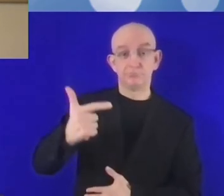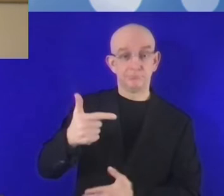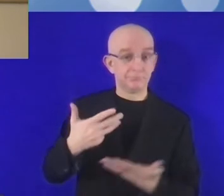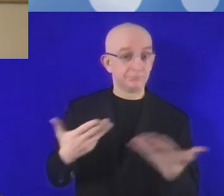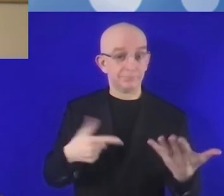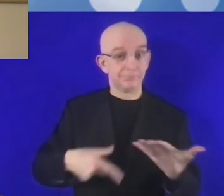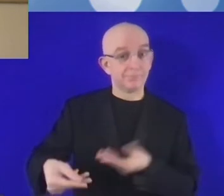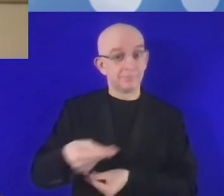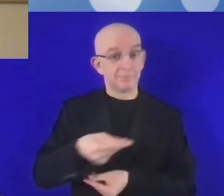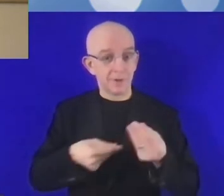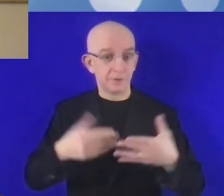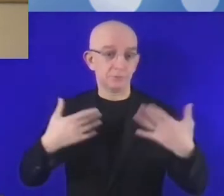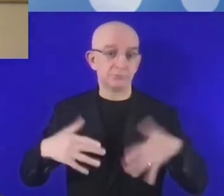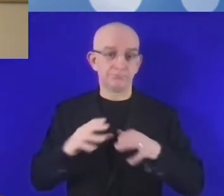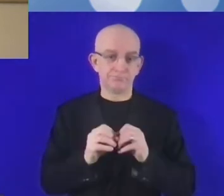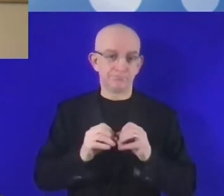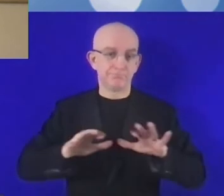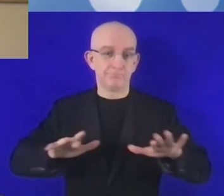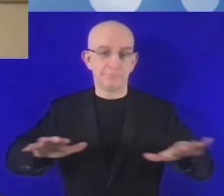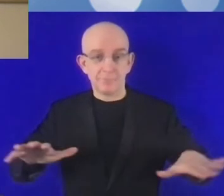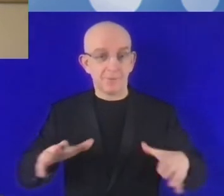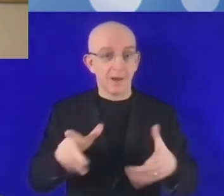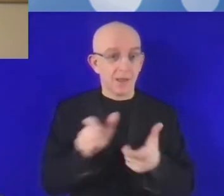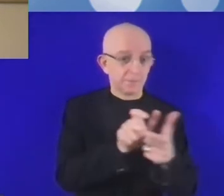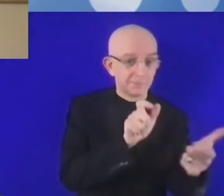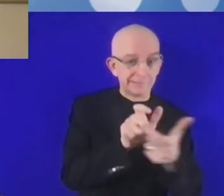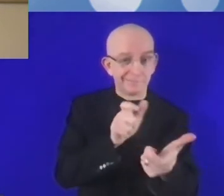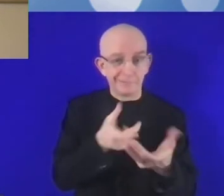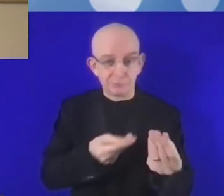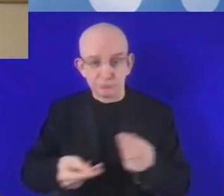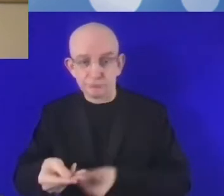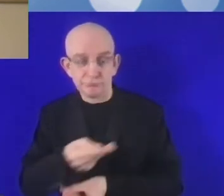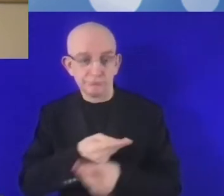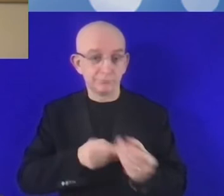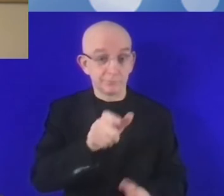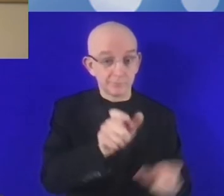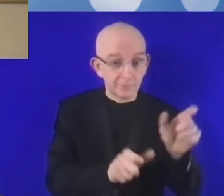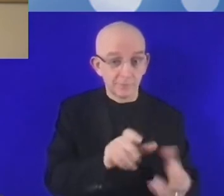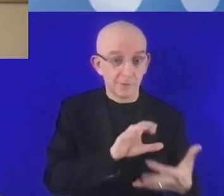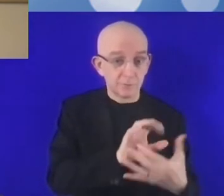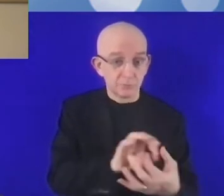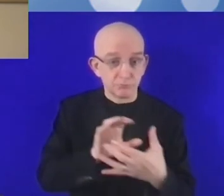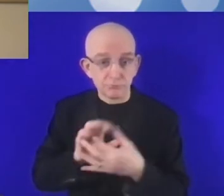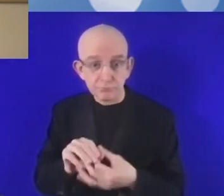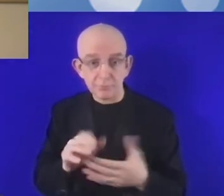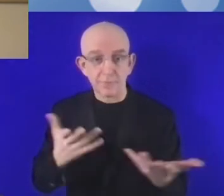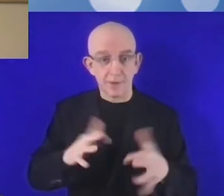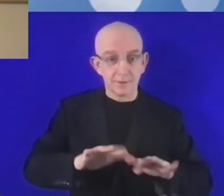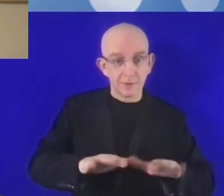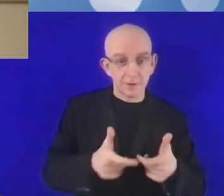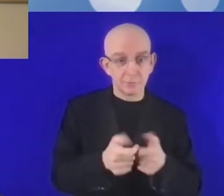Notre activité présente aussi... Notre activité se fait à grande échelle et nous assurons à nos utilisateurs